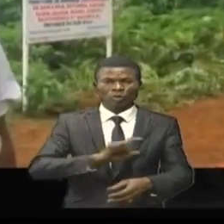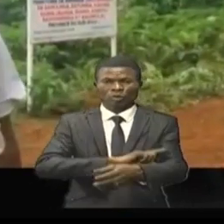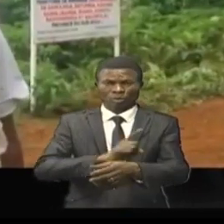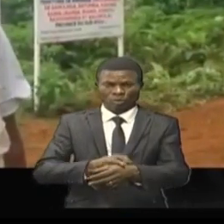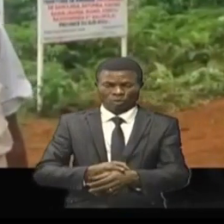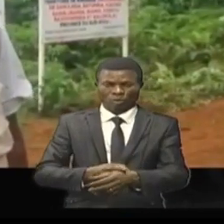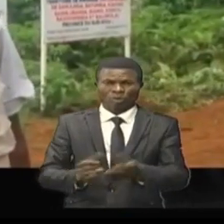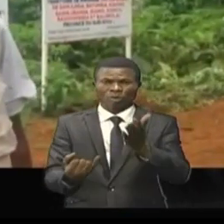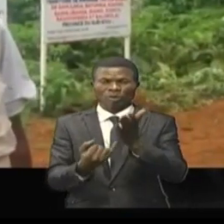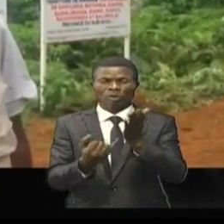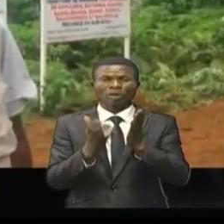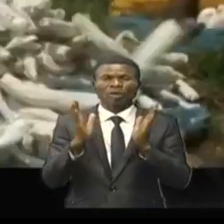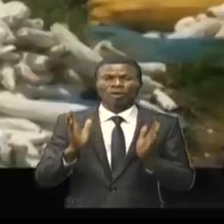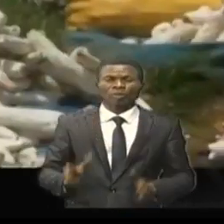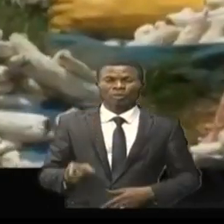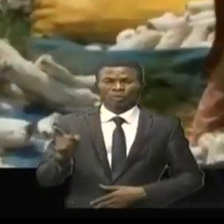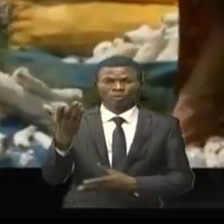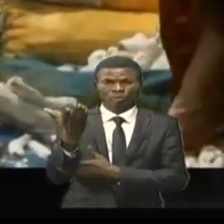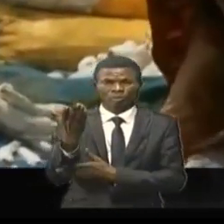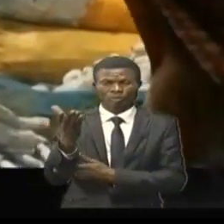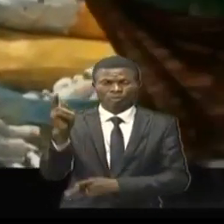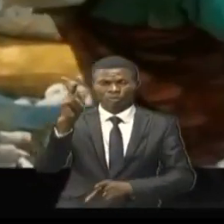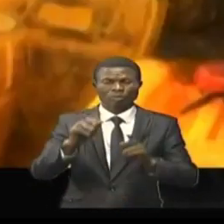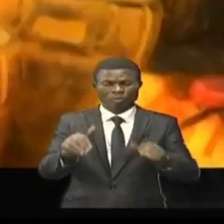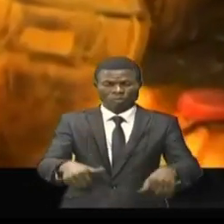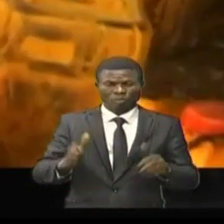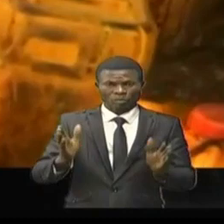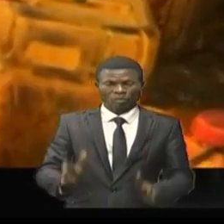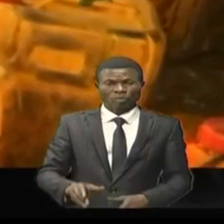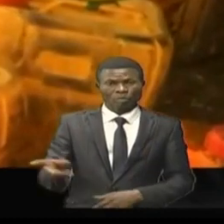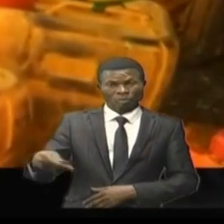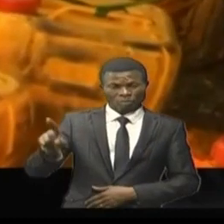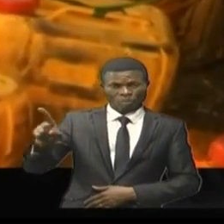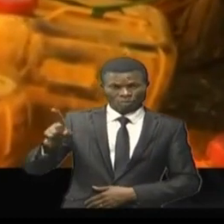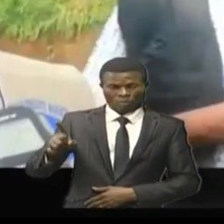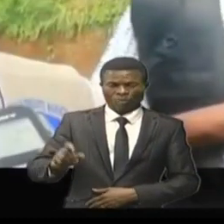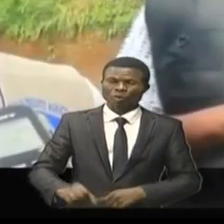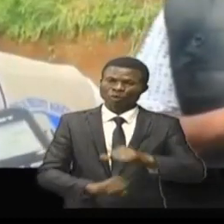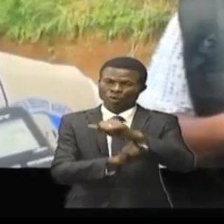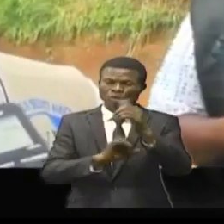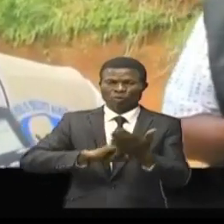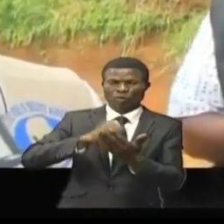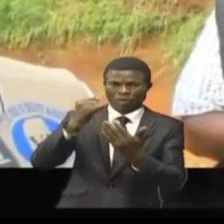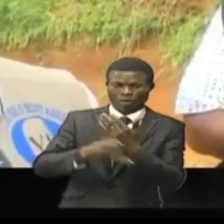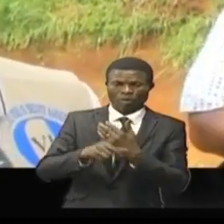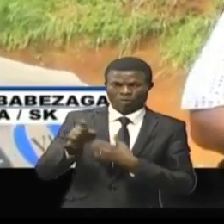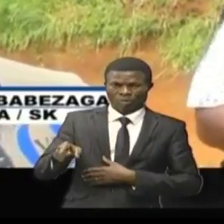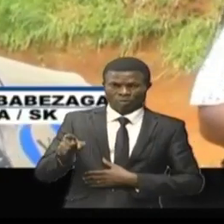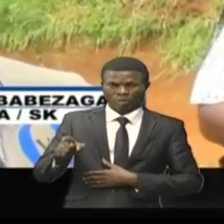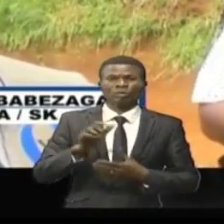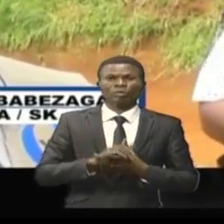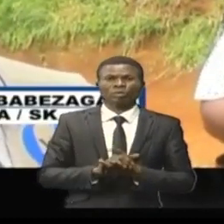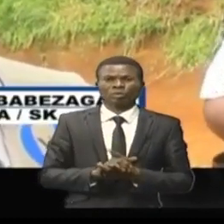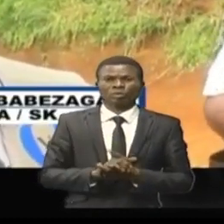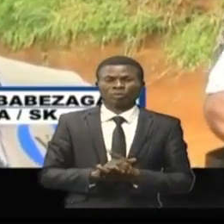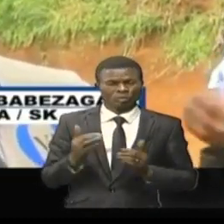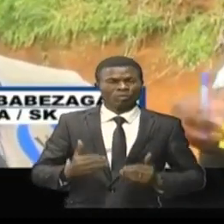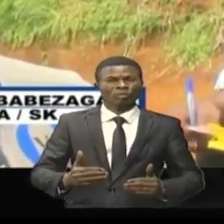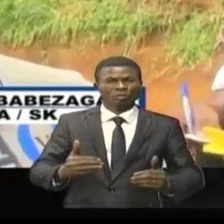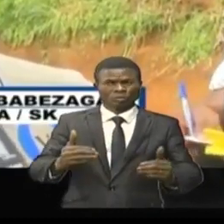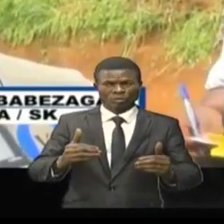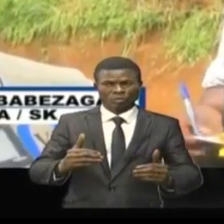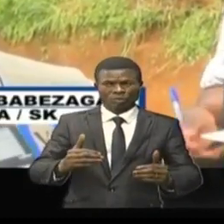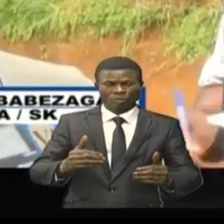Augustin Kubabizaga, demande aux agriculteurs du site Kivu de s'approprier ces projets. La route est ouverte, qu'ils continuent à